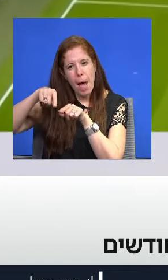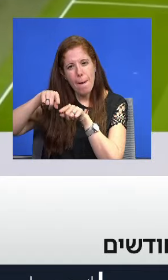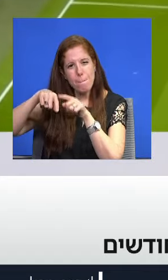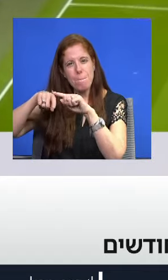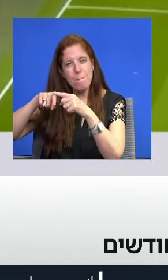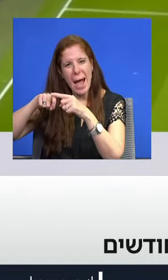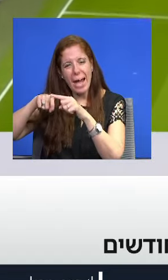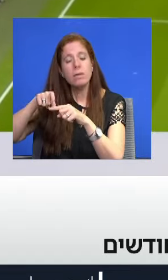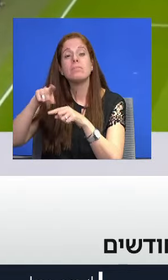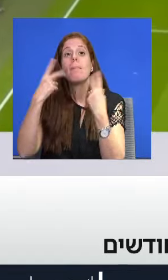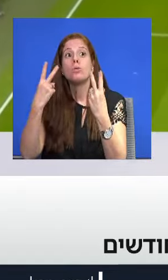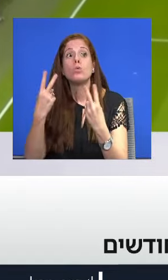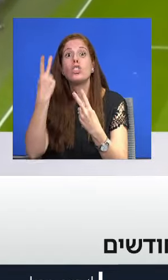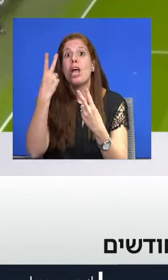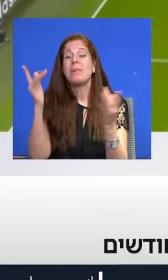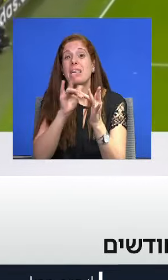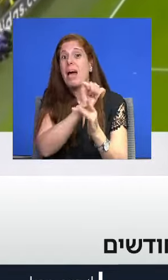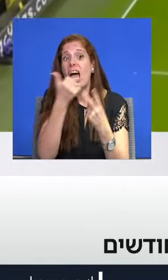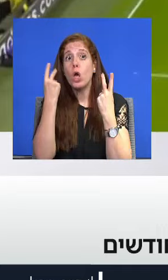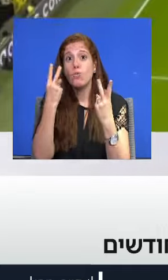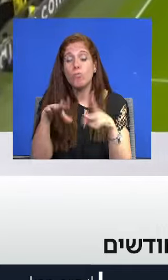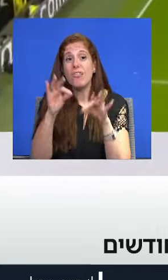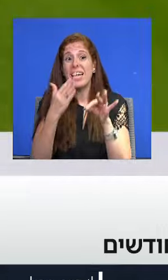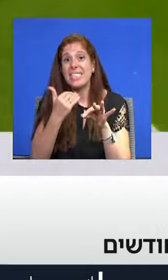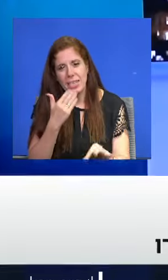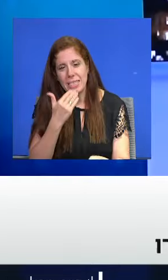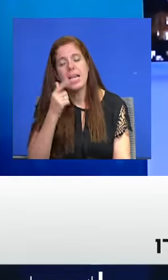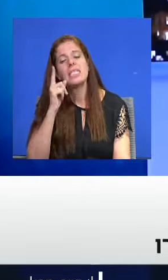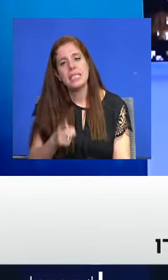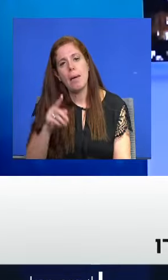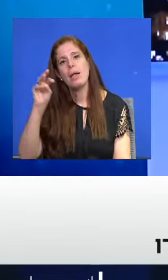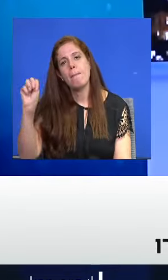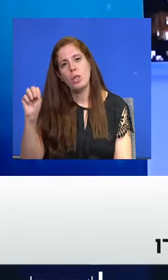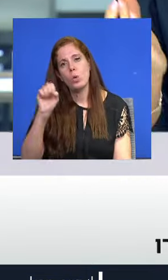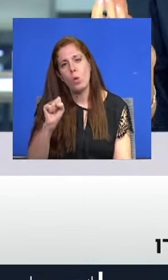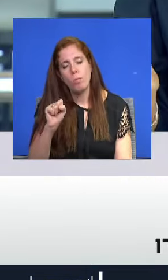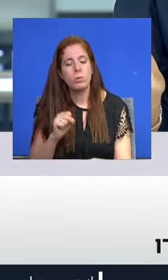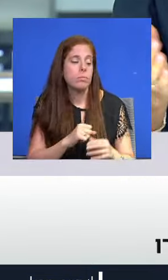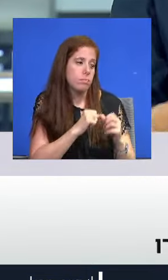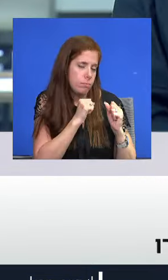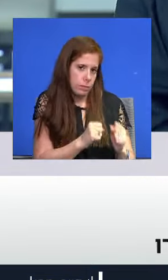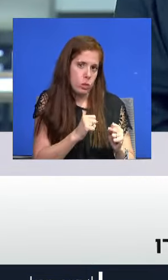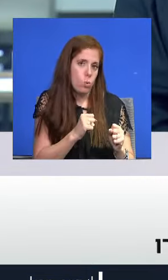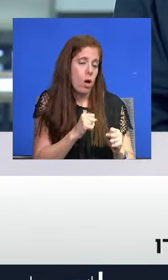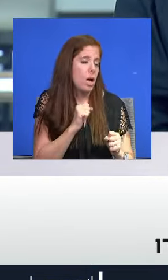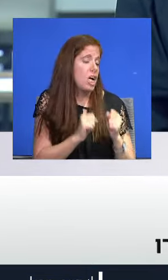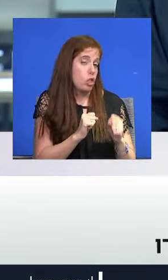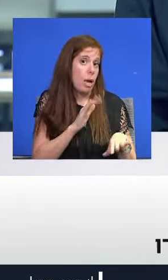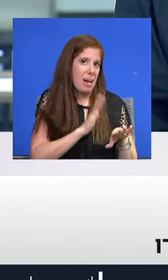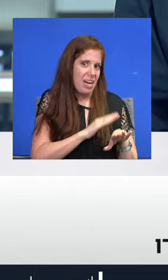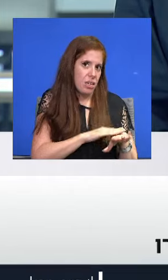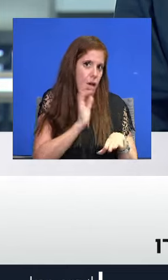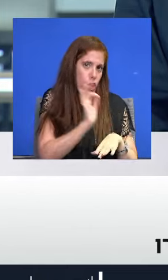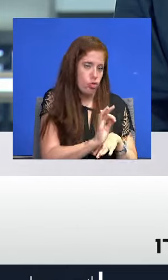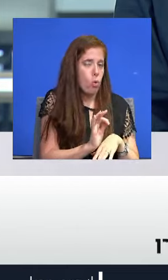במשחקים הכי חשובים של נבחרת ישראל במוקדמות היורו. אנחנו... כן, בטוח, וגם הקל הקריירה שלו של מנור סולומון.